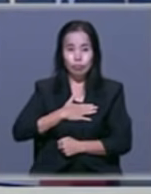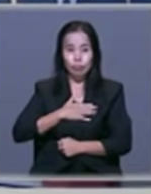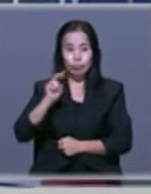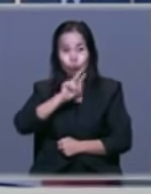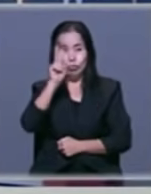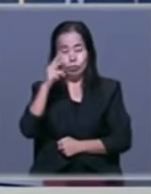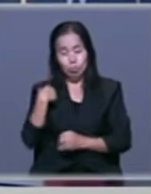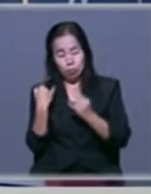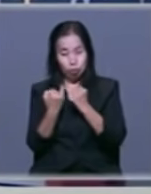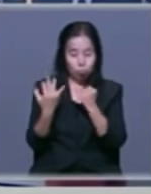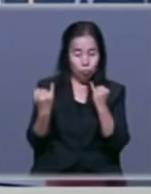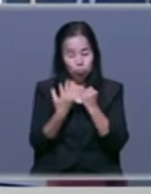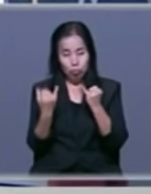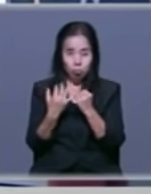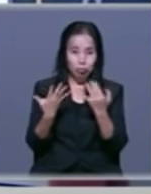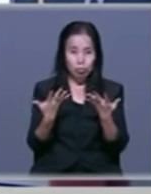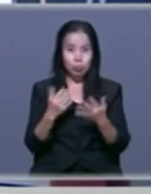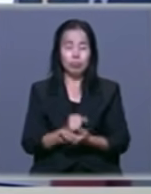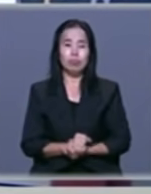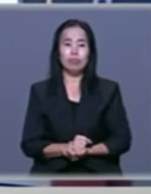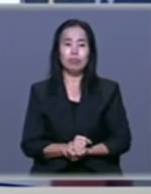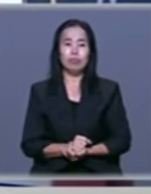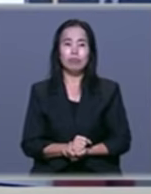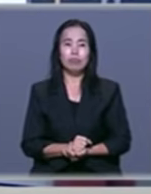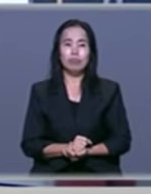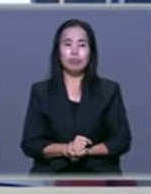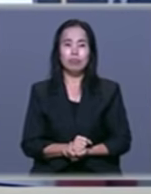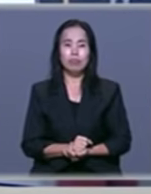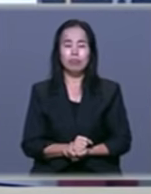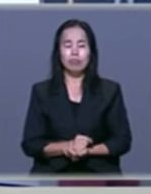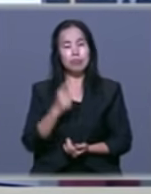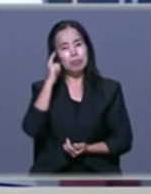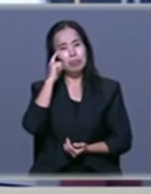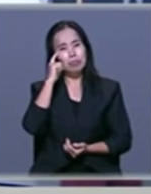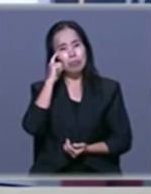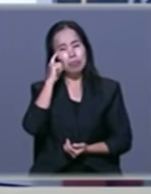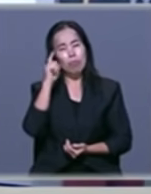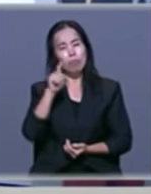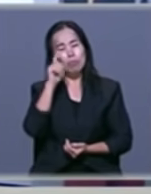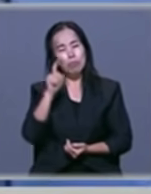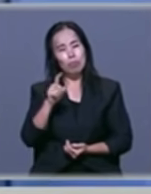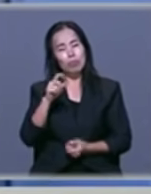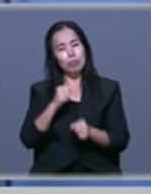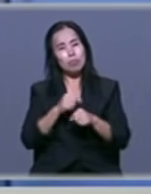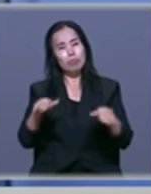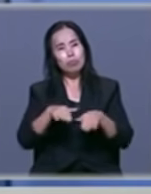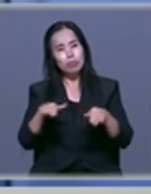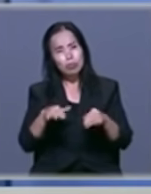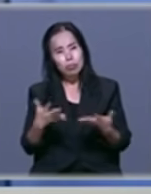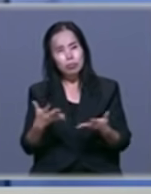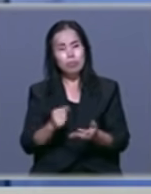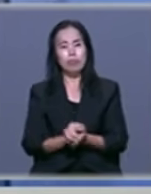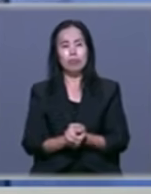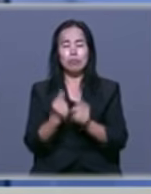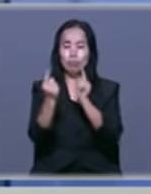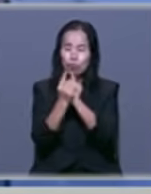เพราะว่าเร ีย ก ไปบ่อยจังเลยนะไปเป็นนิตศิลป์เป็นปกติแทบจะแบบว่าโอ้เนี่ยไปเจอกัน